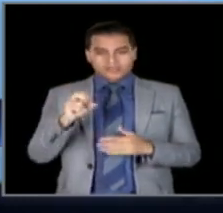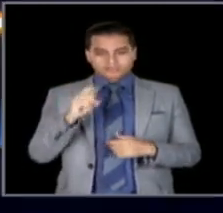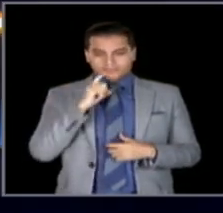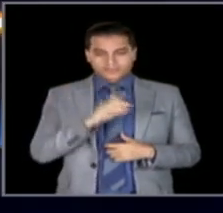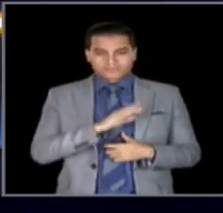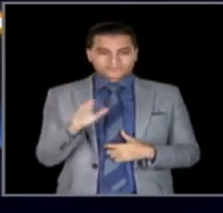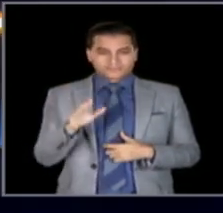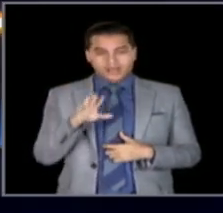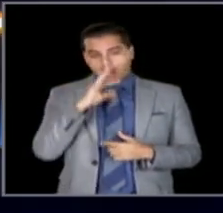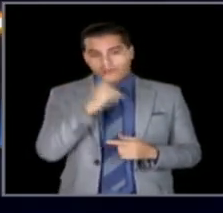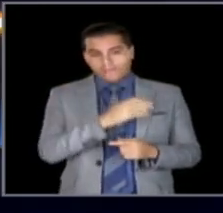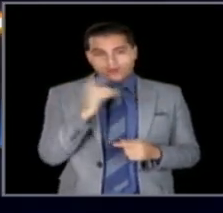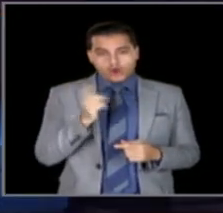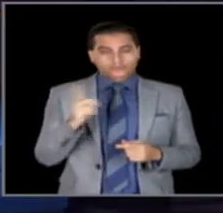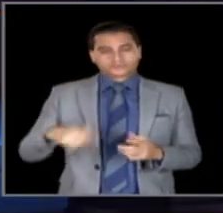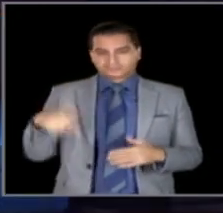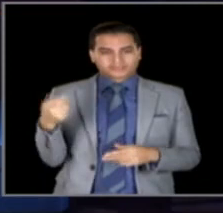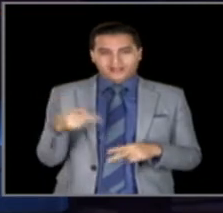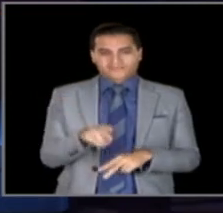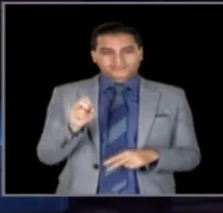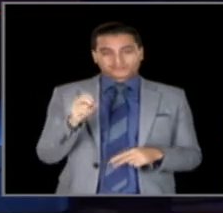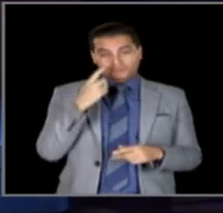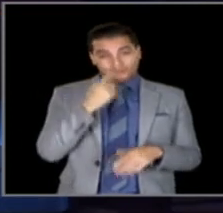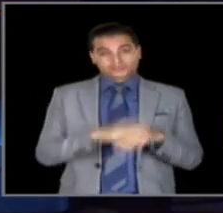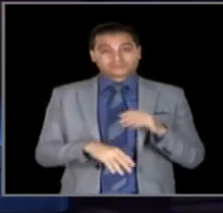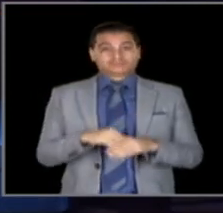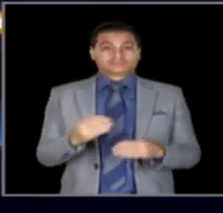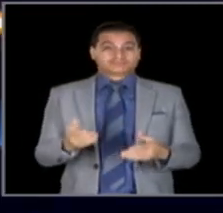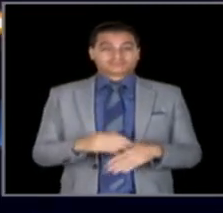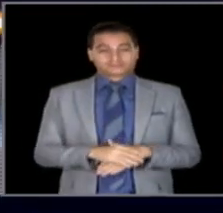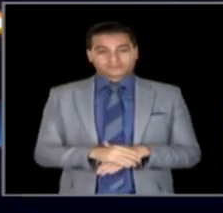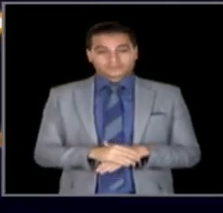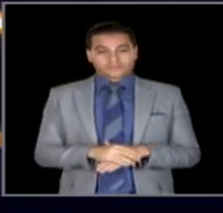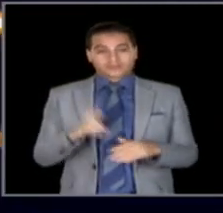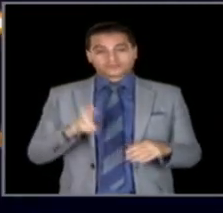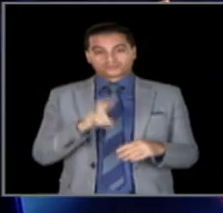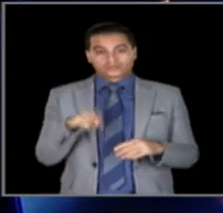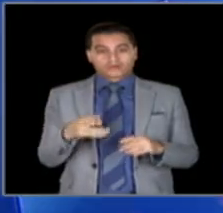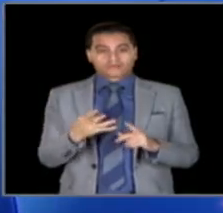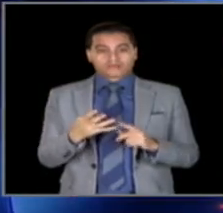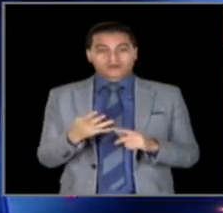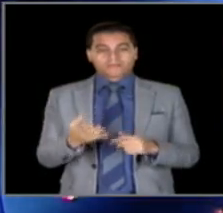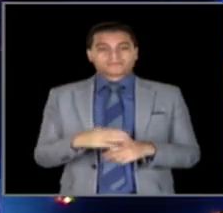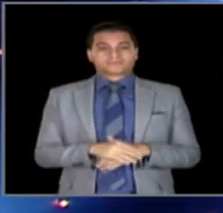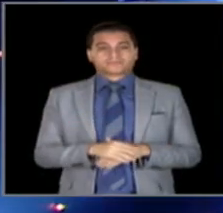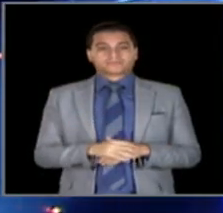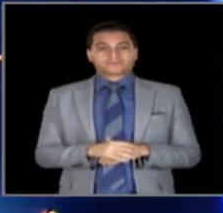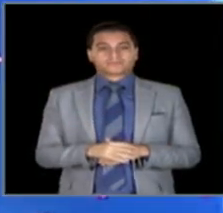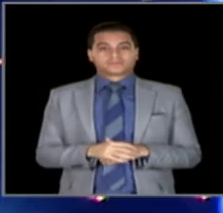نقطة. أو لو أحمد سعيد ما جاوبش صح هترجع ب 25 نقطة. إن شاء الله. سؤال الرابع.